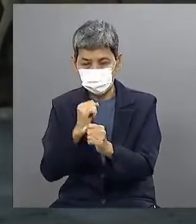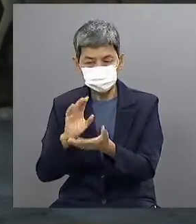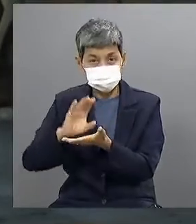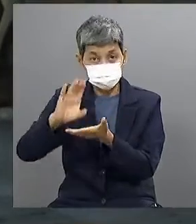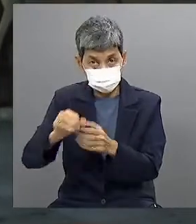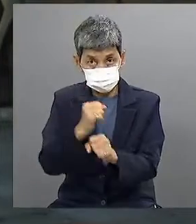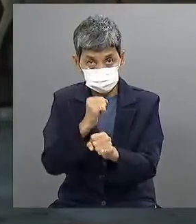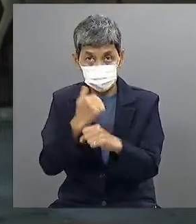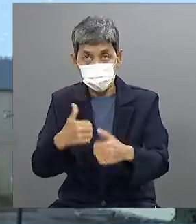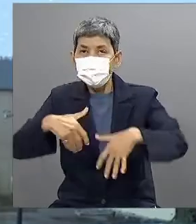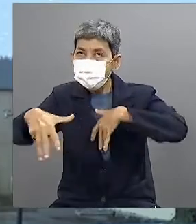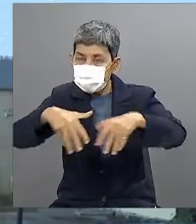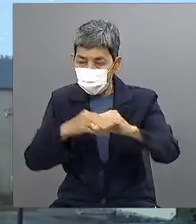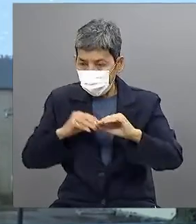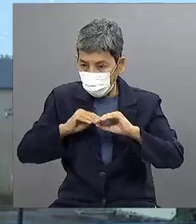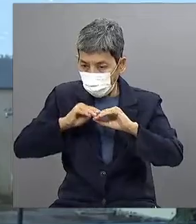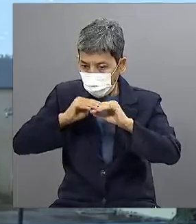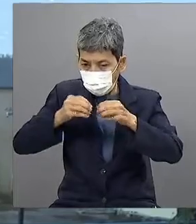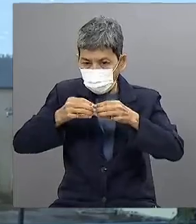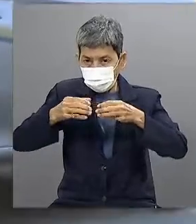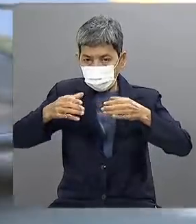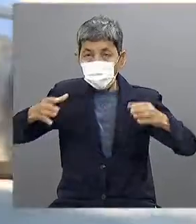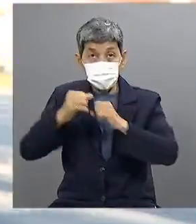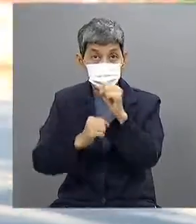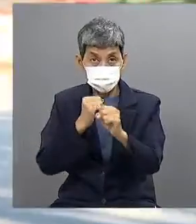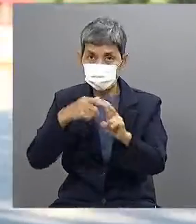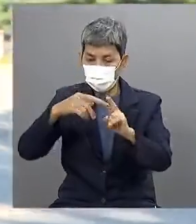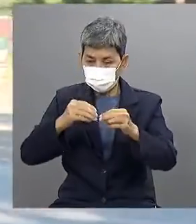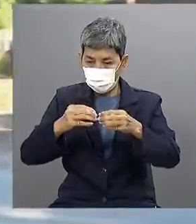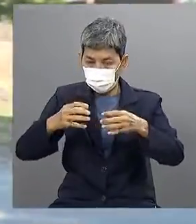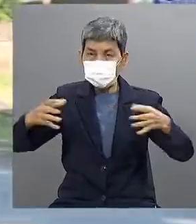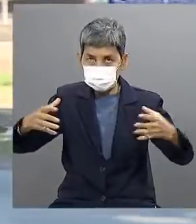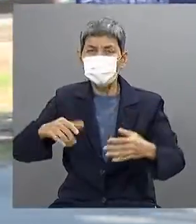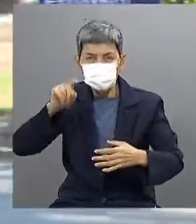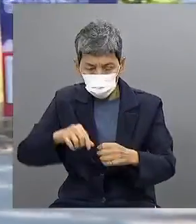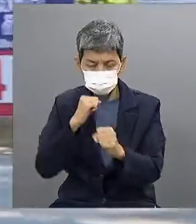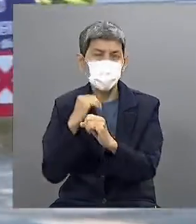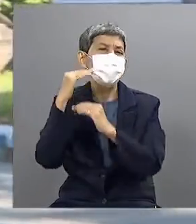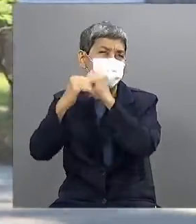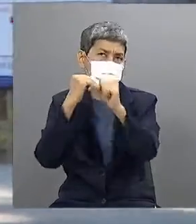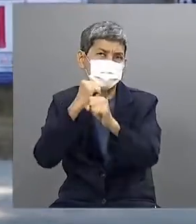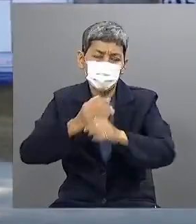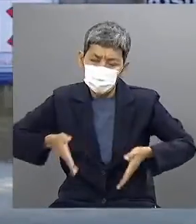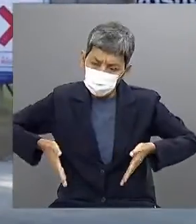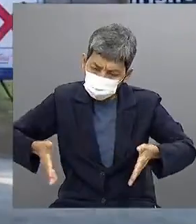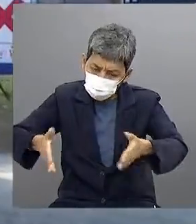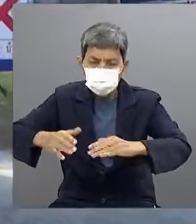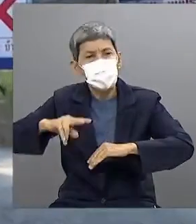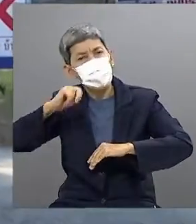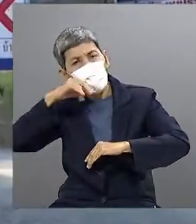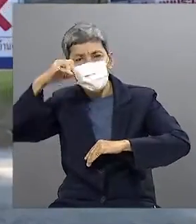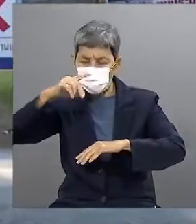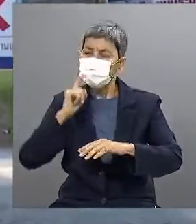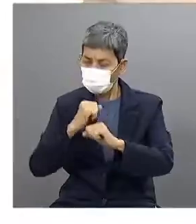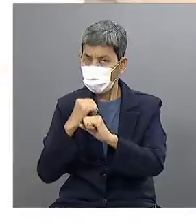ให้ประชากรเพิ่มขึ้นอย่างรวดเร็วปีละ 2,000 คนจำเป็นต้องพัฒนาสาธารณูปโภคพื้นฐาน จำนวน